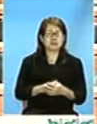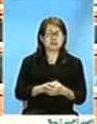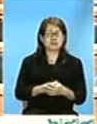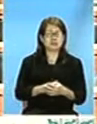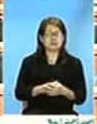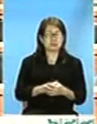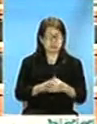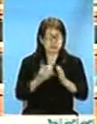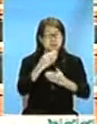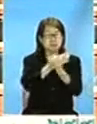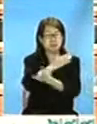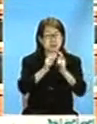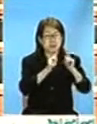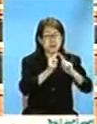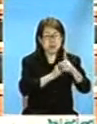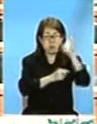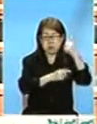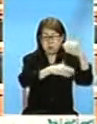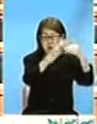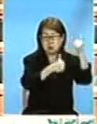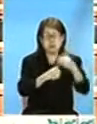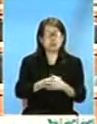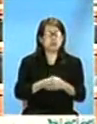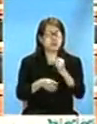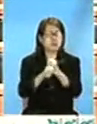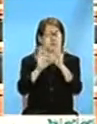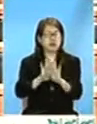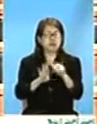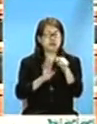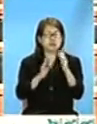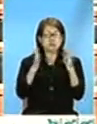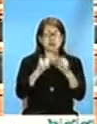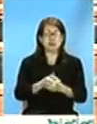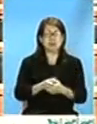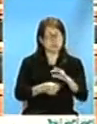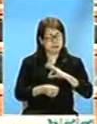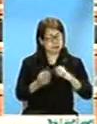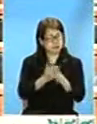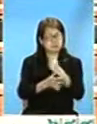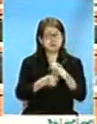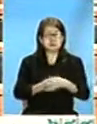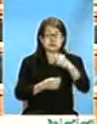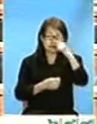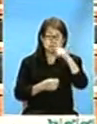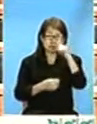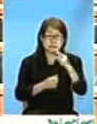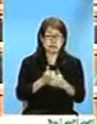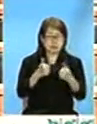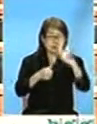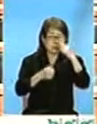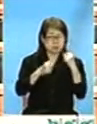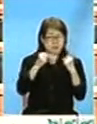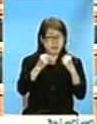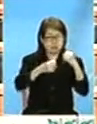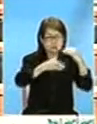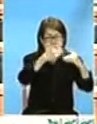อารยประเทศหรือประเทศที่เขาพัฒนาแล้วเขาไม่ทำกันครับเสียดายว่าประเทศไทยเป็นประเทศกำลังพัฒนามาน